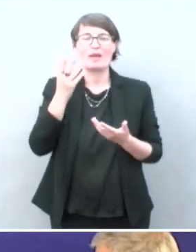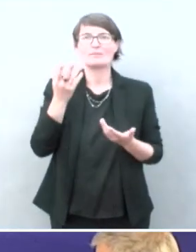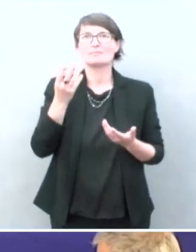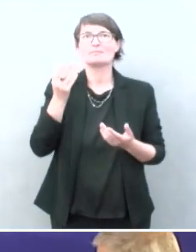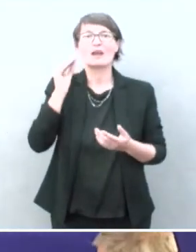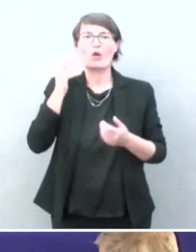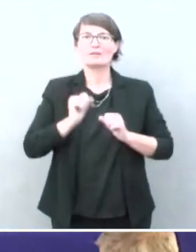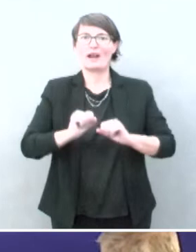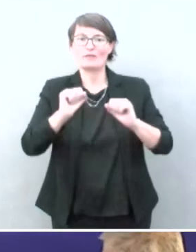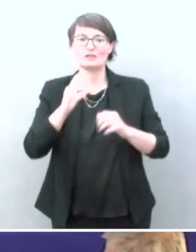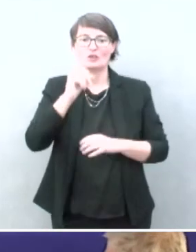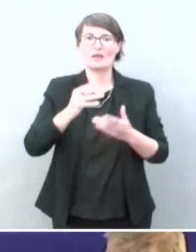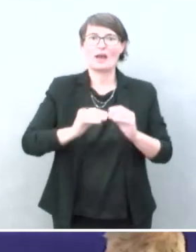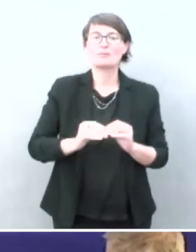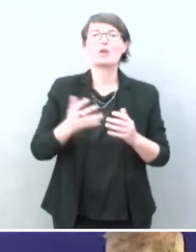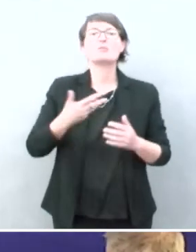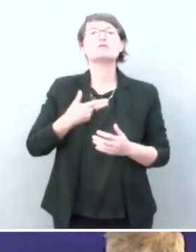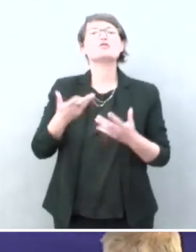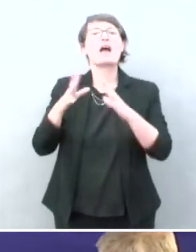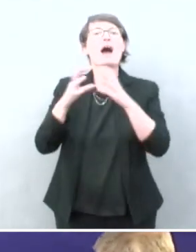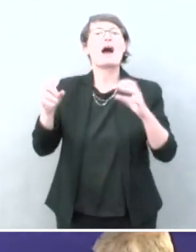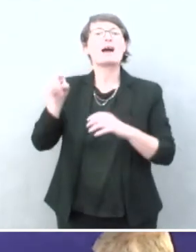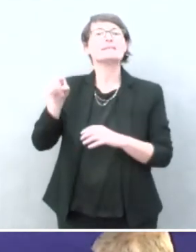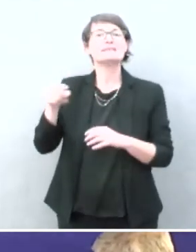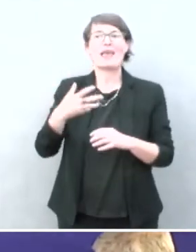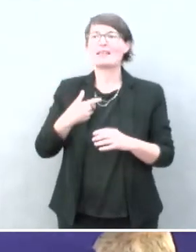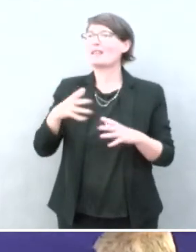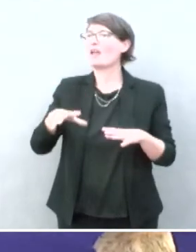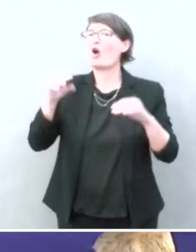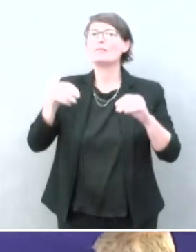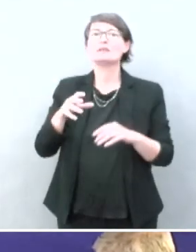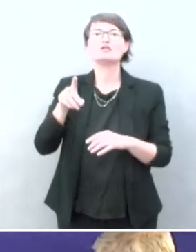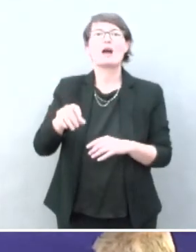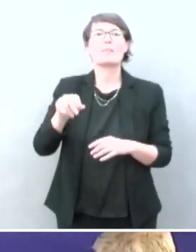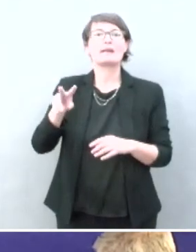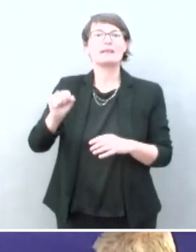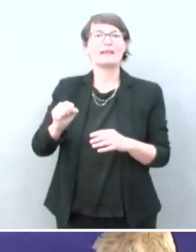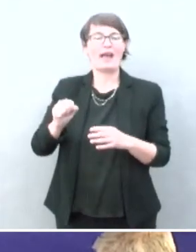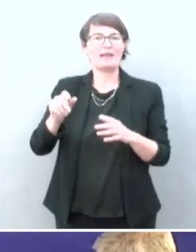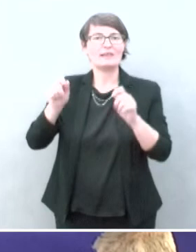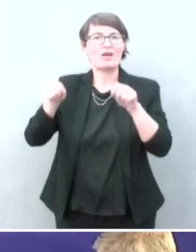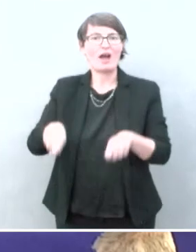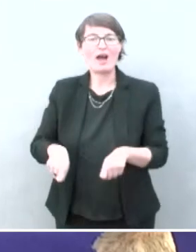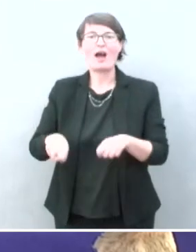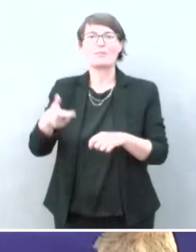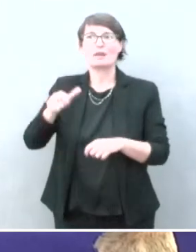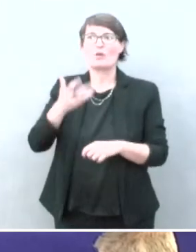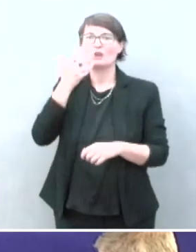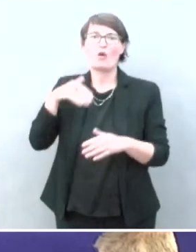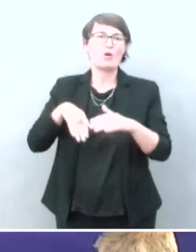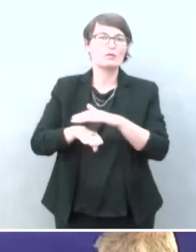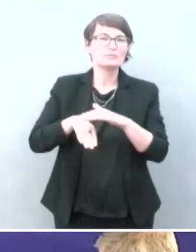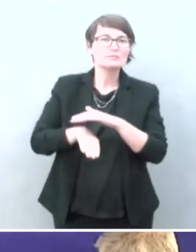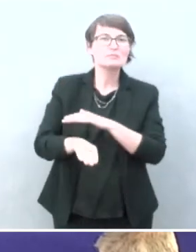falso, che aprono la partita IVA e che la chiudono nello spazio dell'esercizio in modo da sfuggire a qualsiasi tipo di controllo, qui vedo qualcuno della